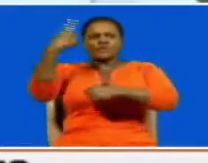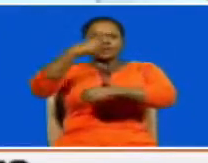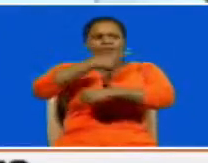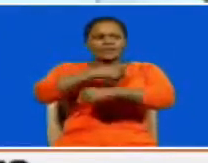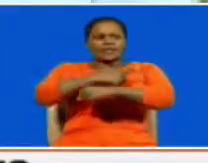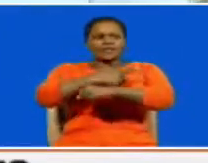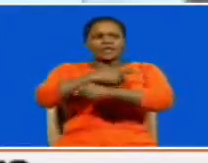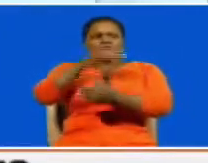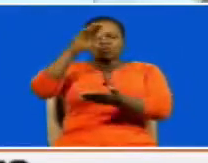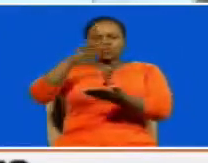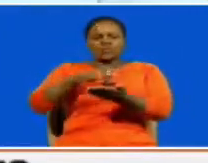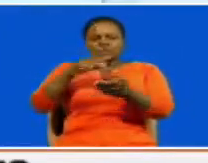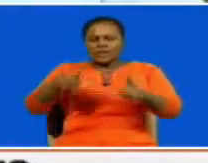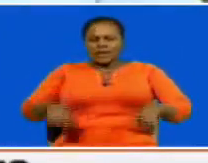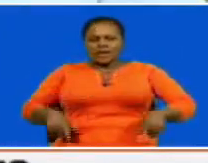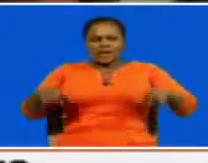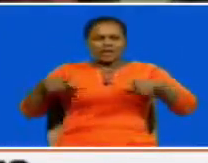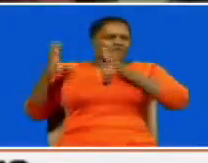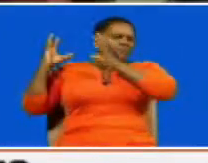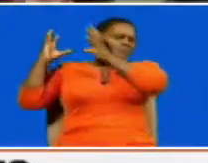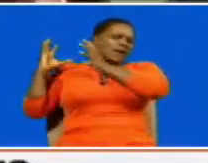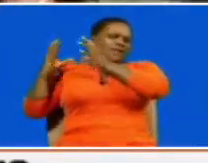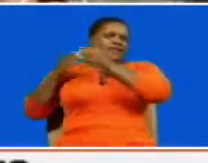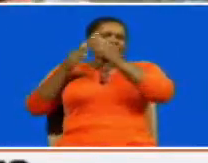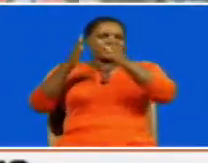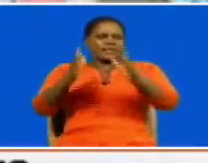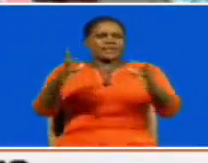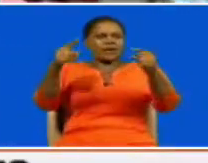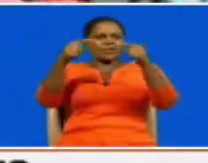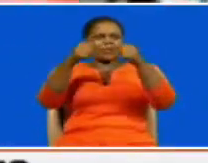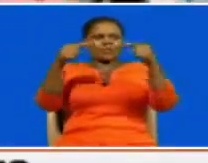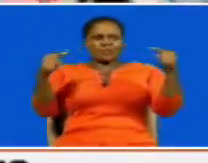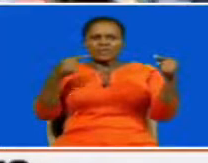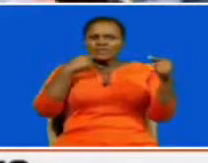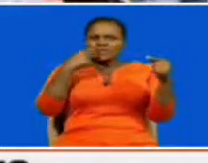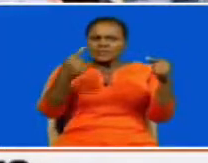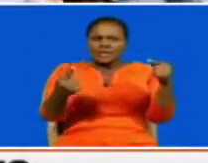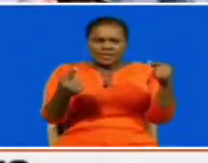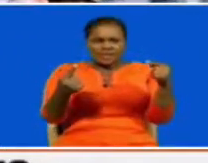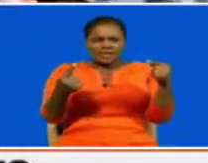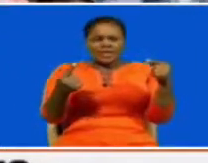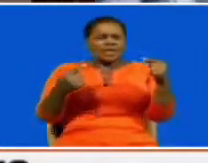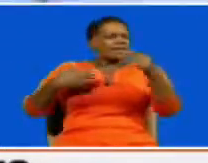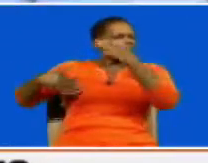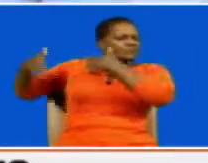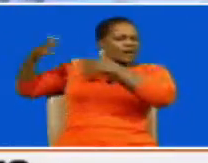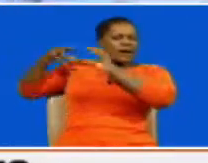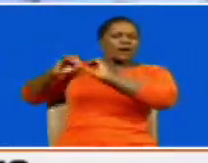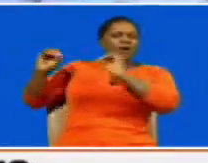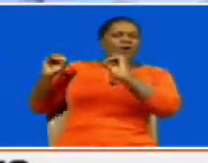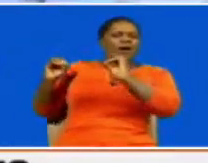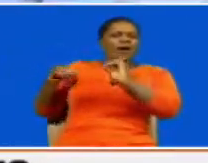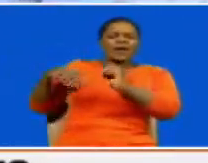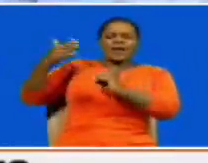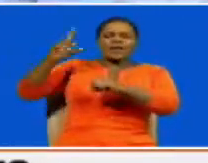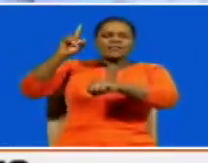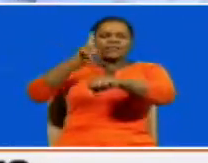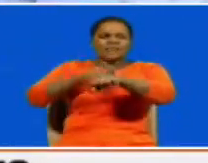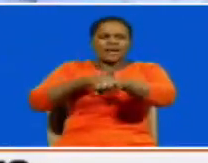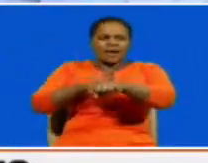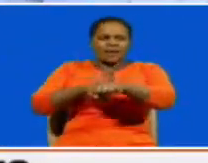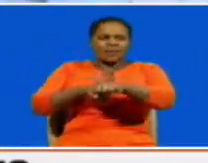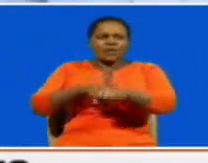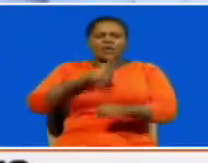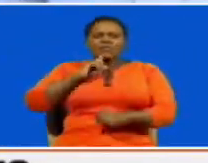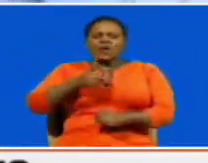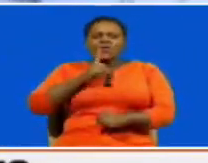mbili kupunguza gharama ya maisha, kinara huyo wa upinzani anasema kuwa hakuna kurudi nyuma. Kila mara kwa mara mnatoa